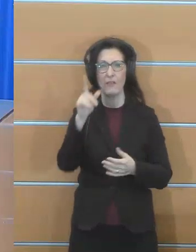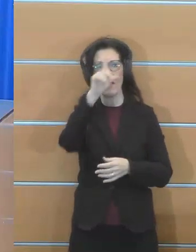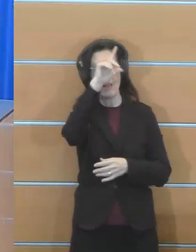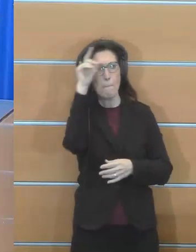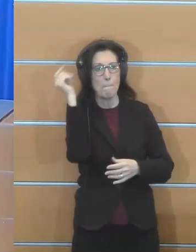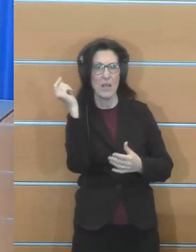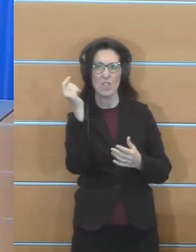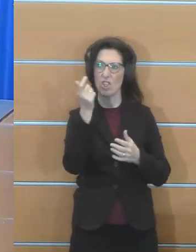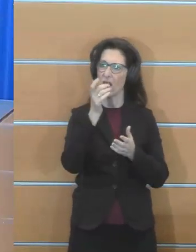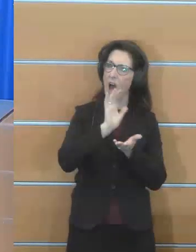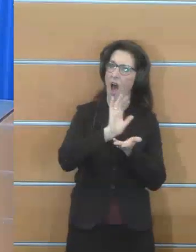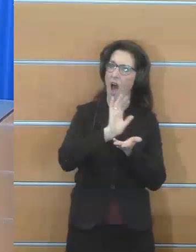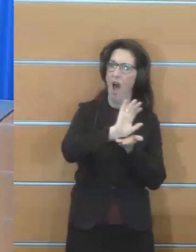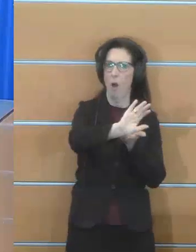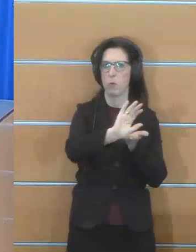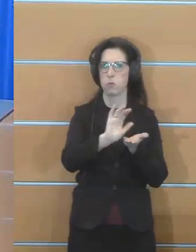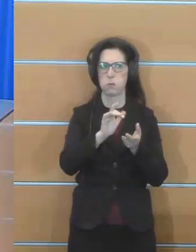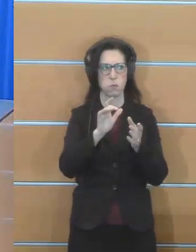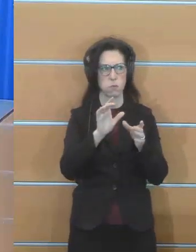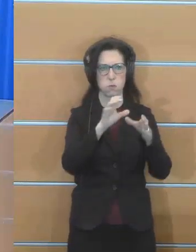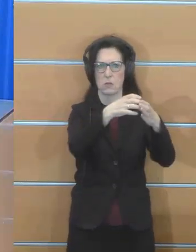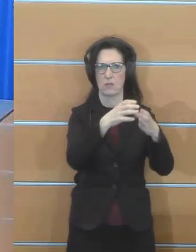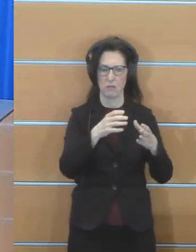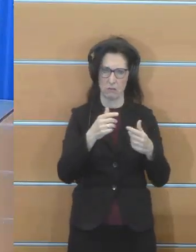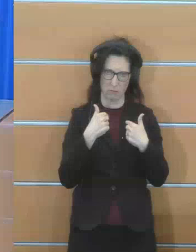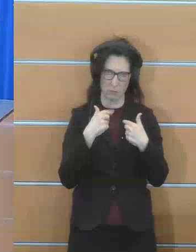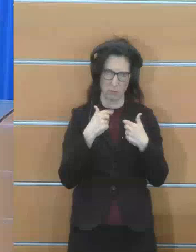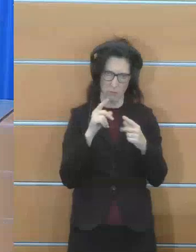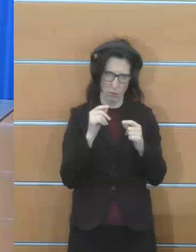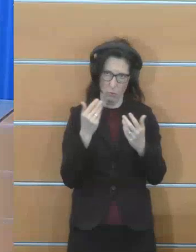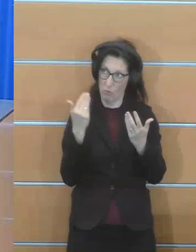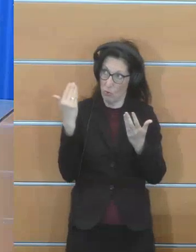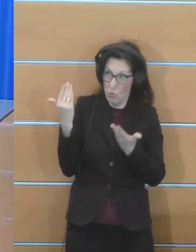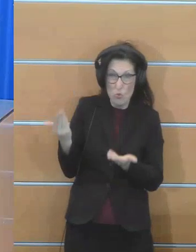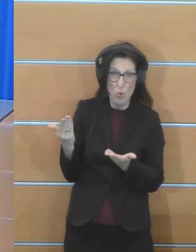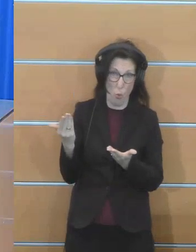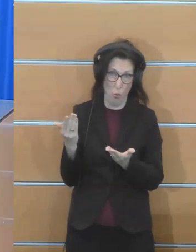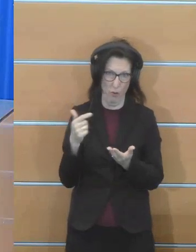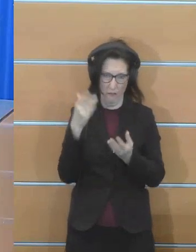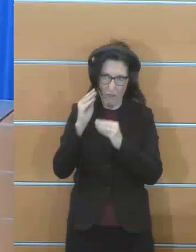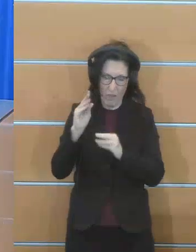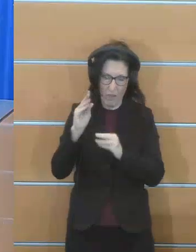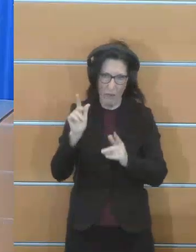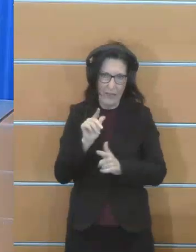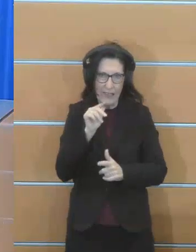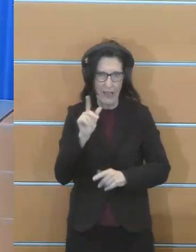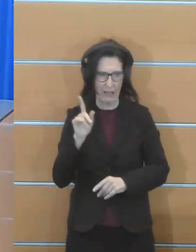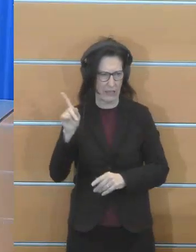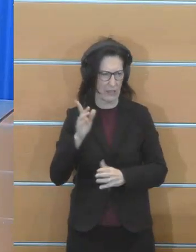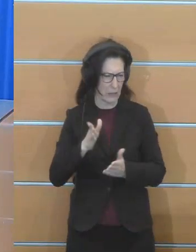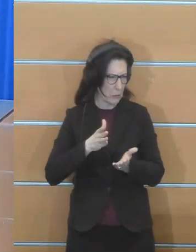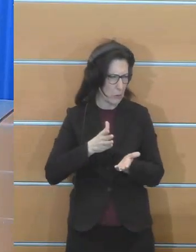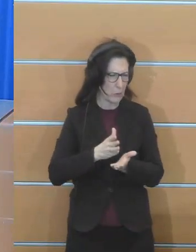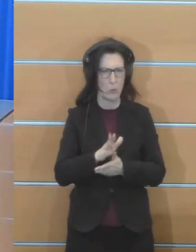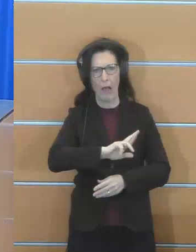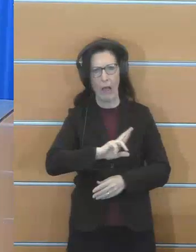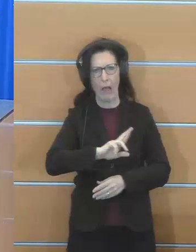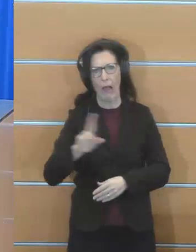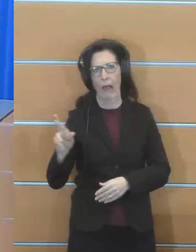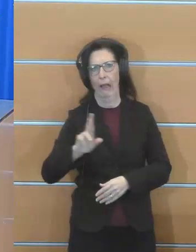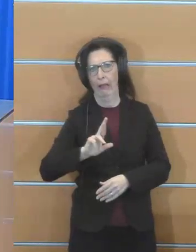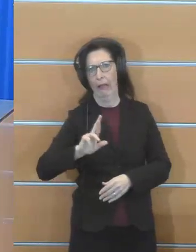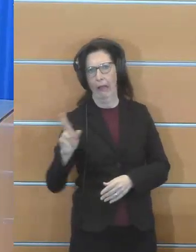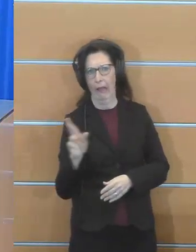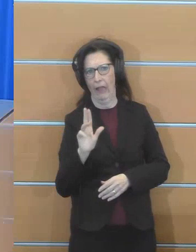kann nicht mit unserem Vertrauen rechnet wer ungeniert permanent Signale ins rechte Lager setzt